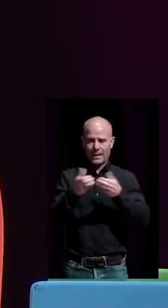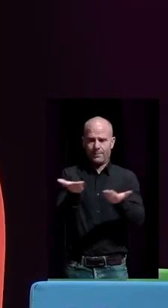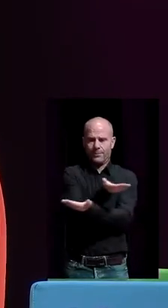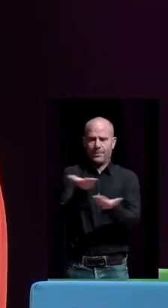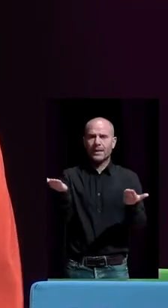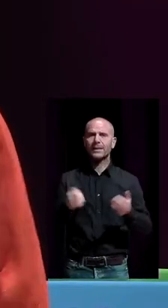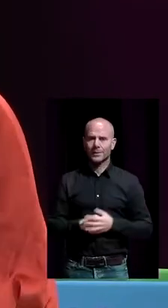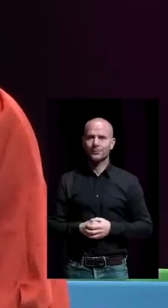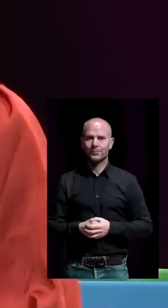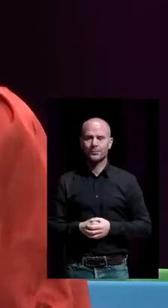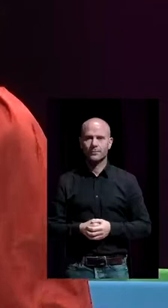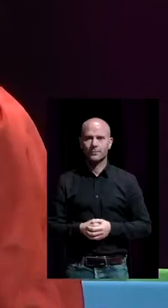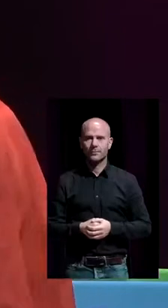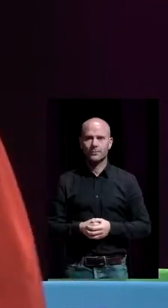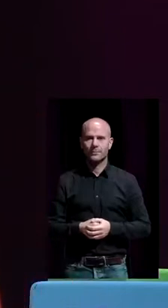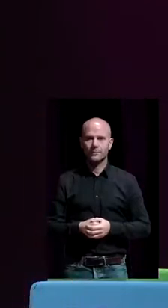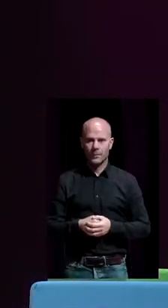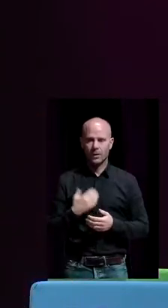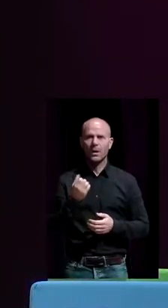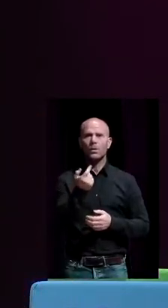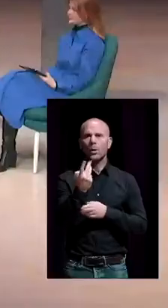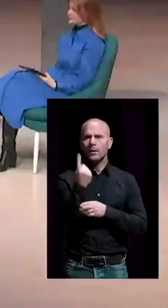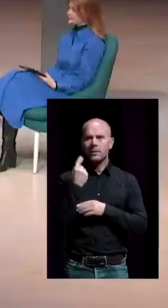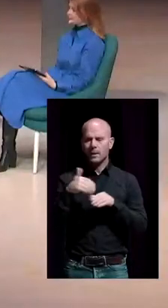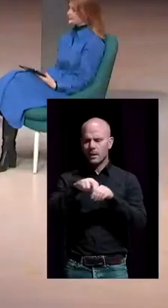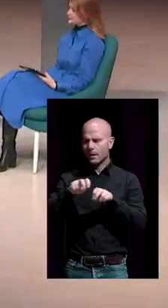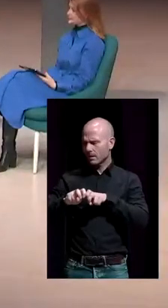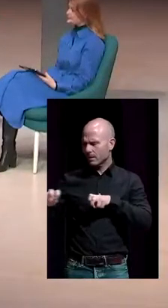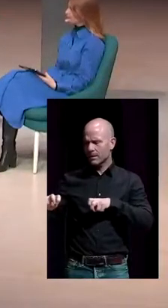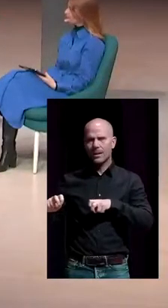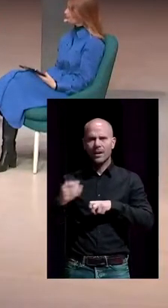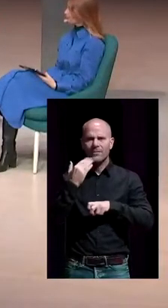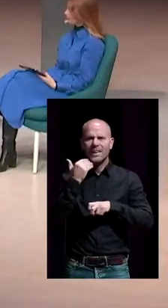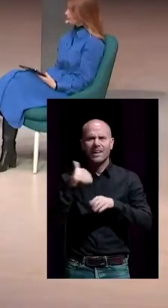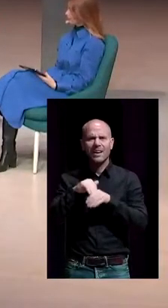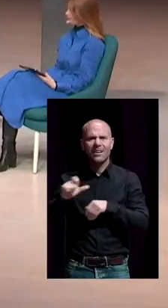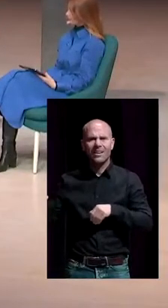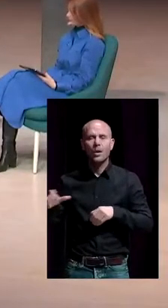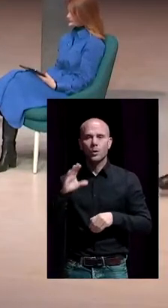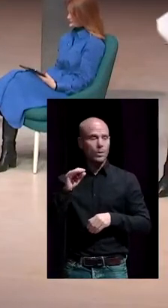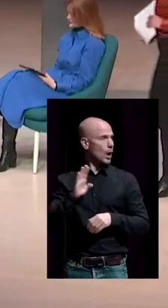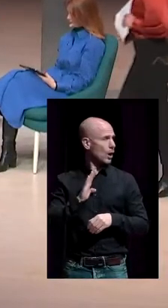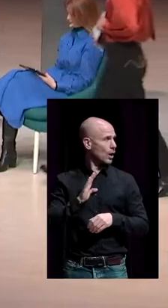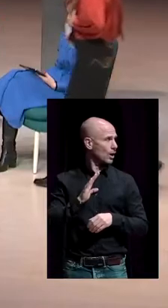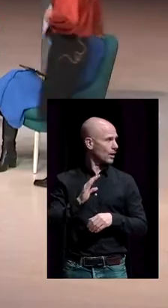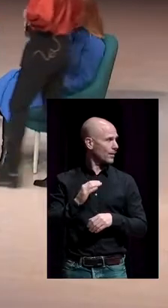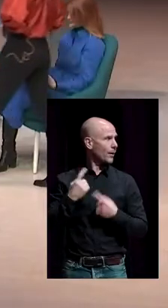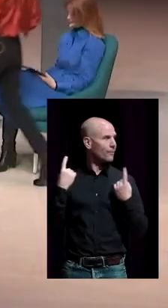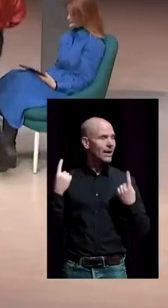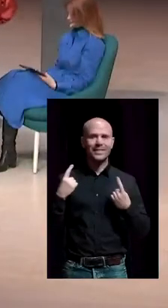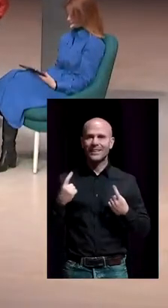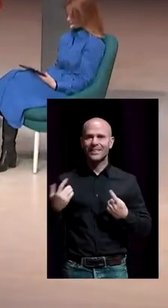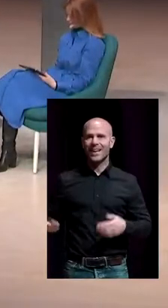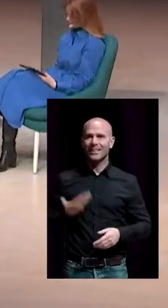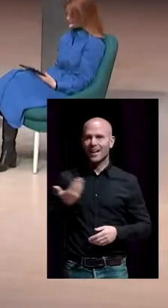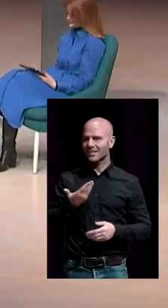samverkar. Och med mig nu här i panelhörnan så har jag fått fantastiska